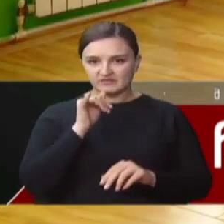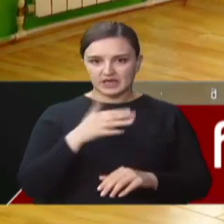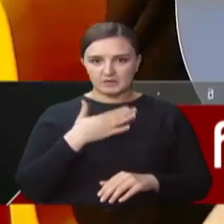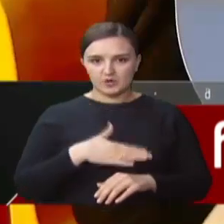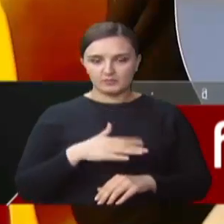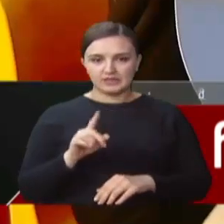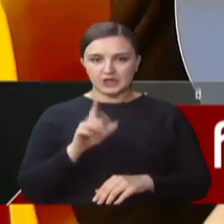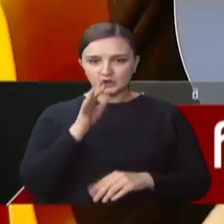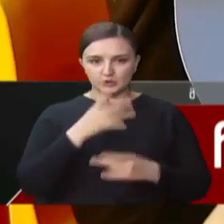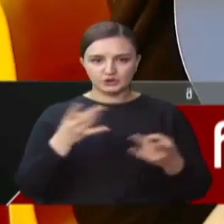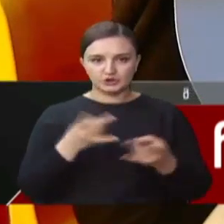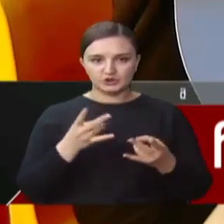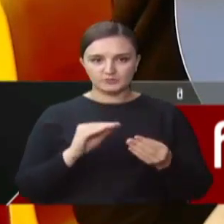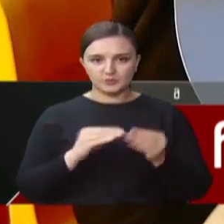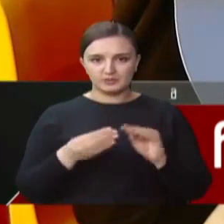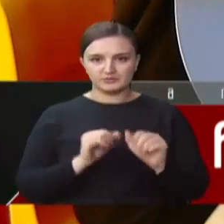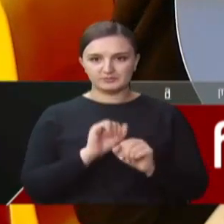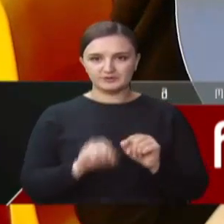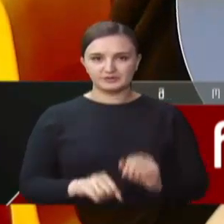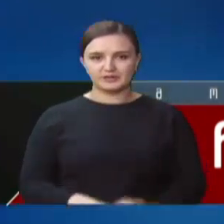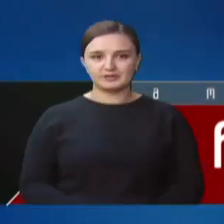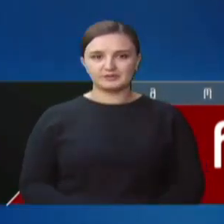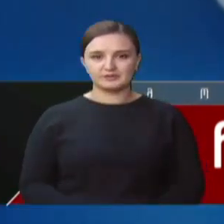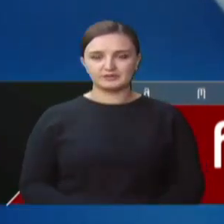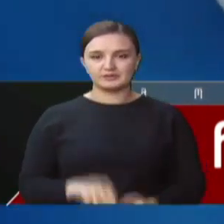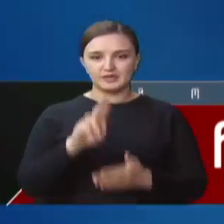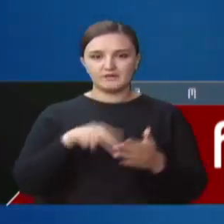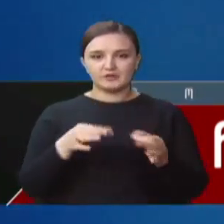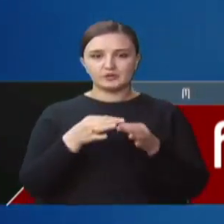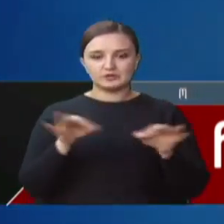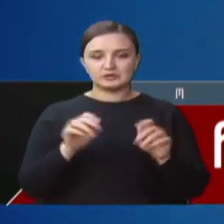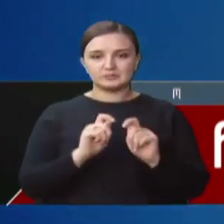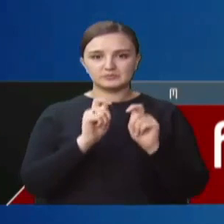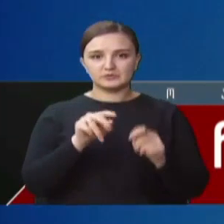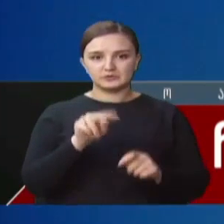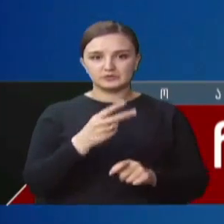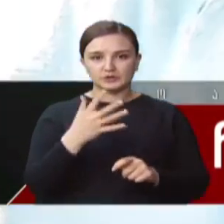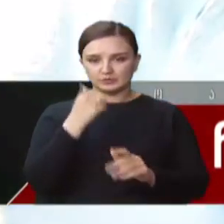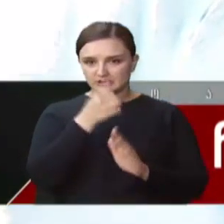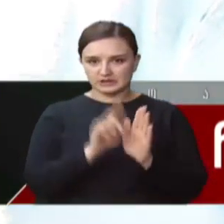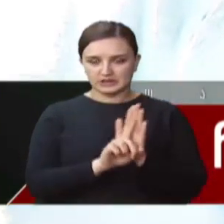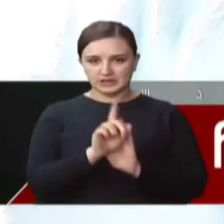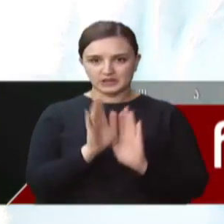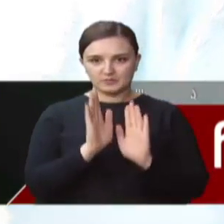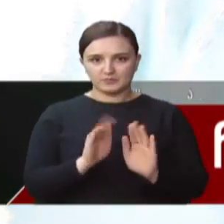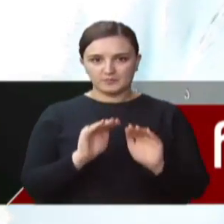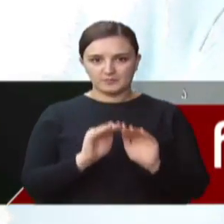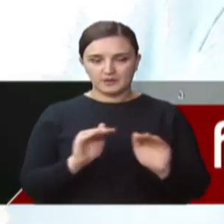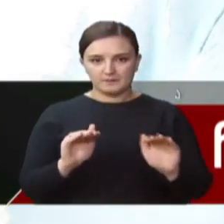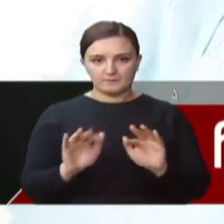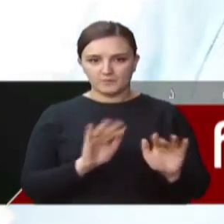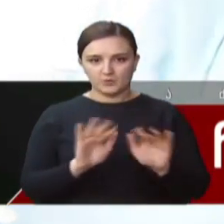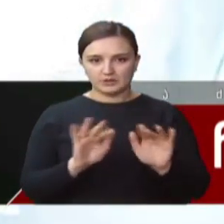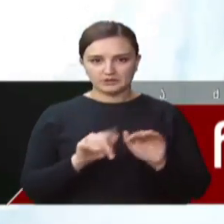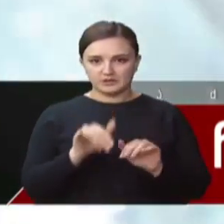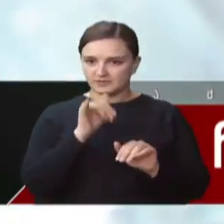akmaqopileben da radro dasjirdebat problemis mosagvareblad. Autorizatsiis minicheba 2025 წლიდან დაიწყება. Manamde ki baghebs funktsionireba